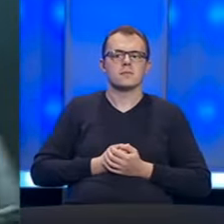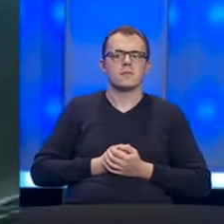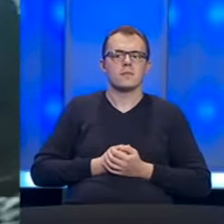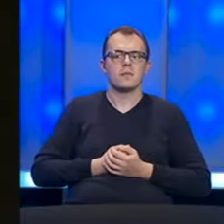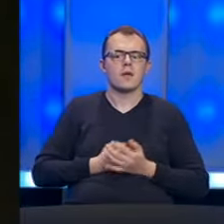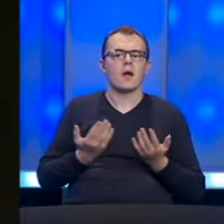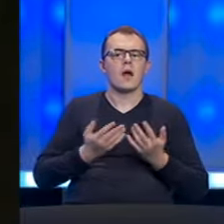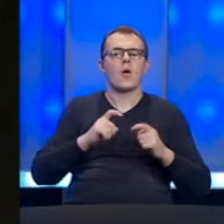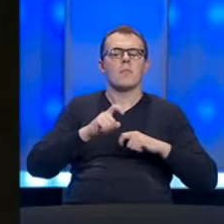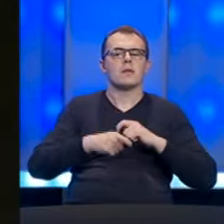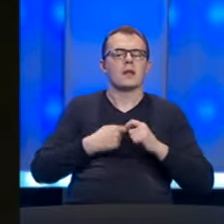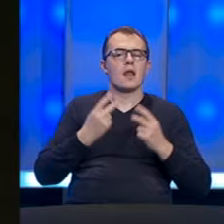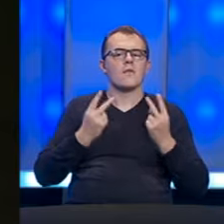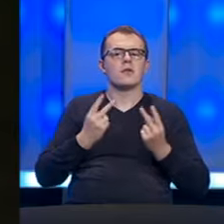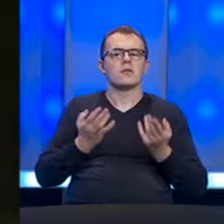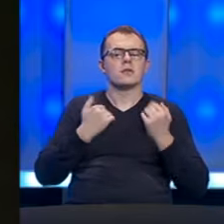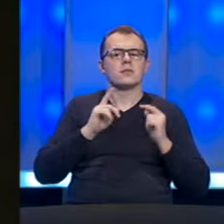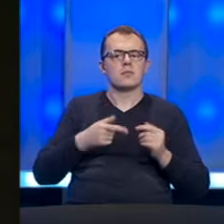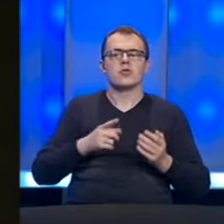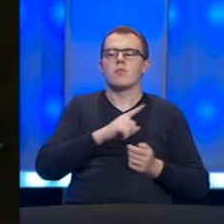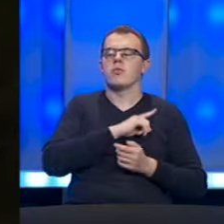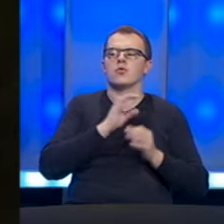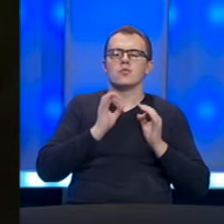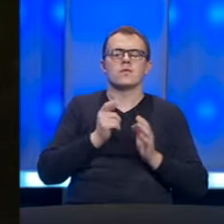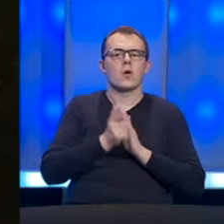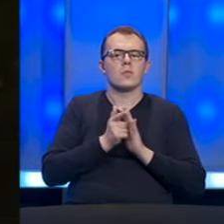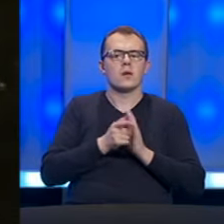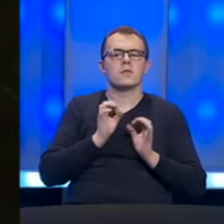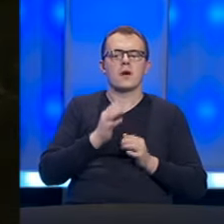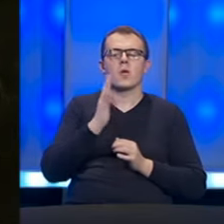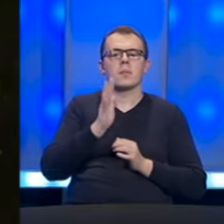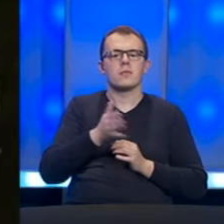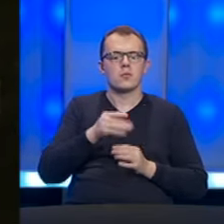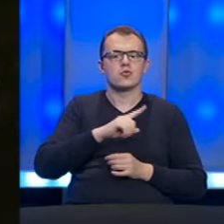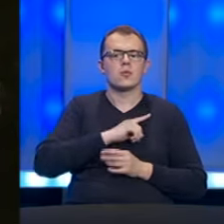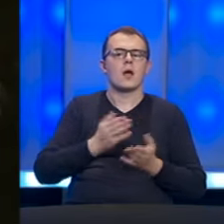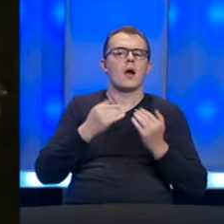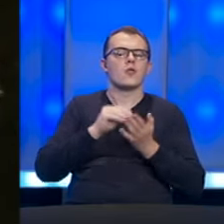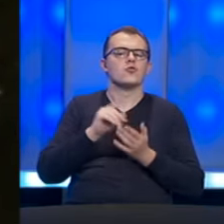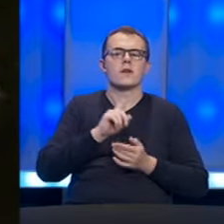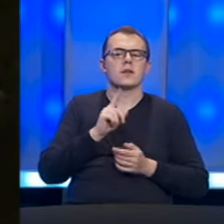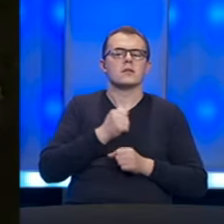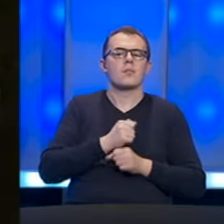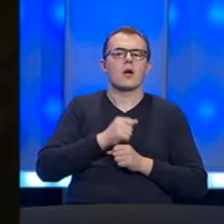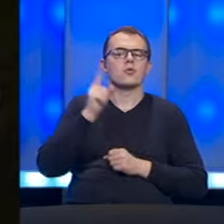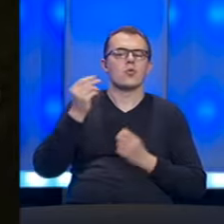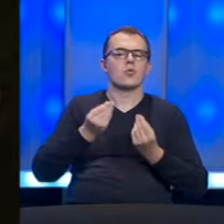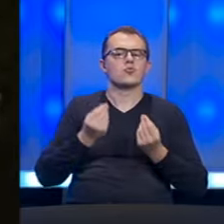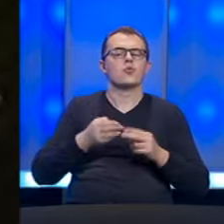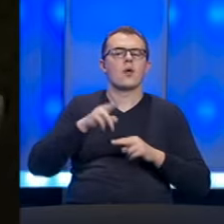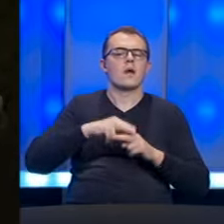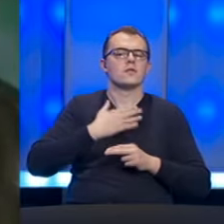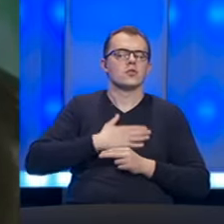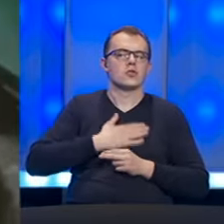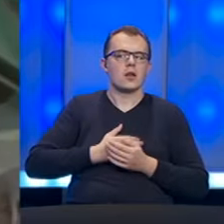kao što je materijalna vrijednost, da se može poginuti u svakom momentu, u svako 5 minuta možeš umrijeti, a još uvijek nisam uradio ono što najviše